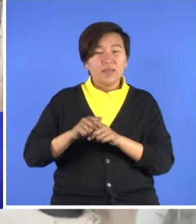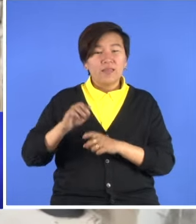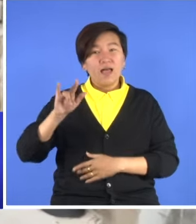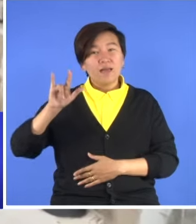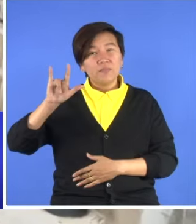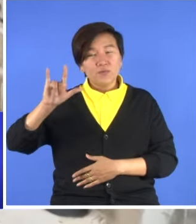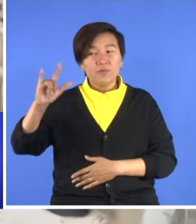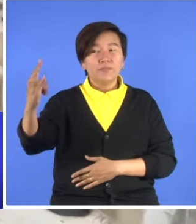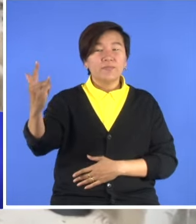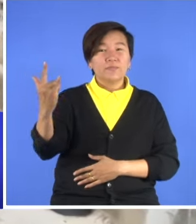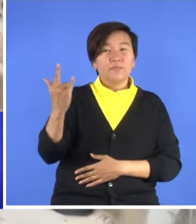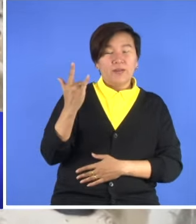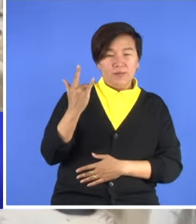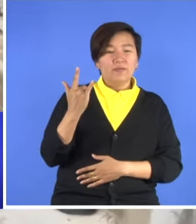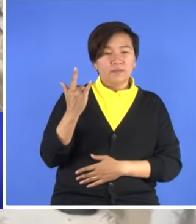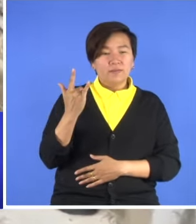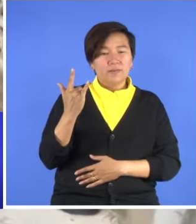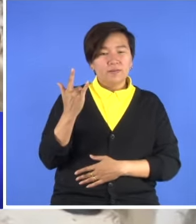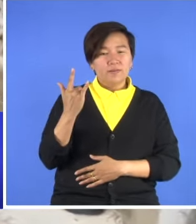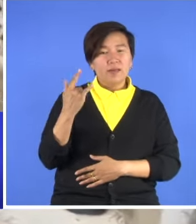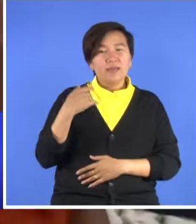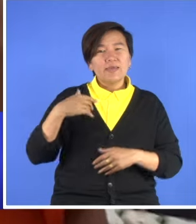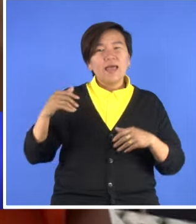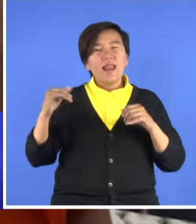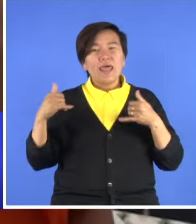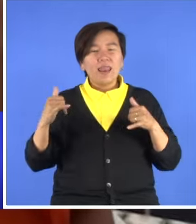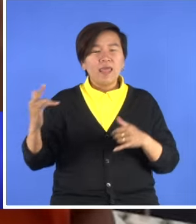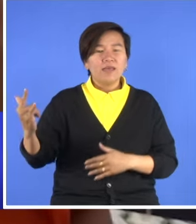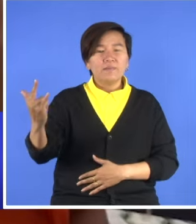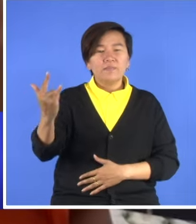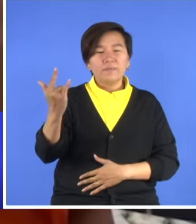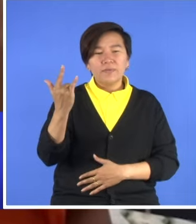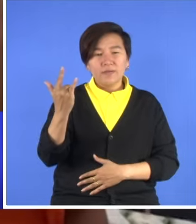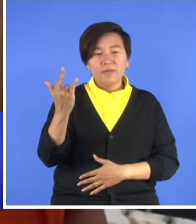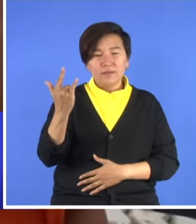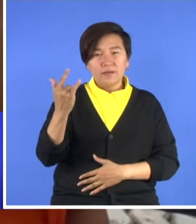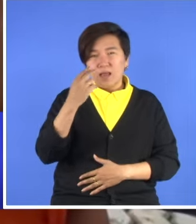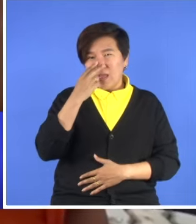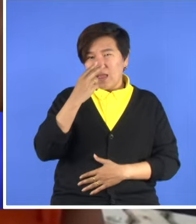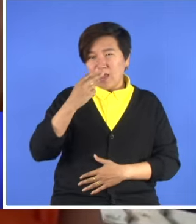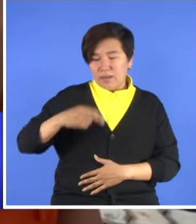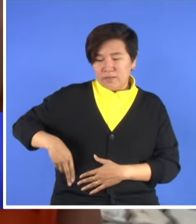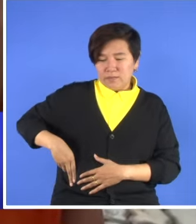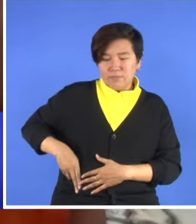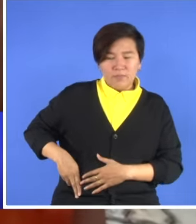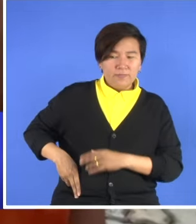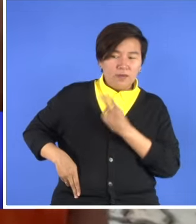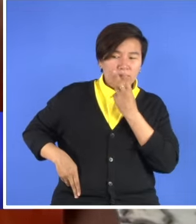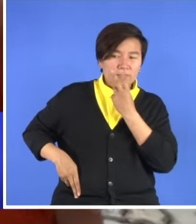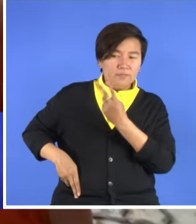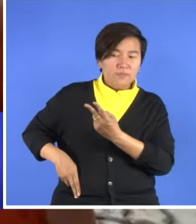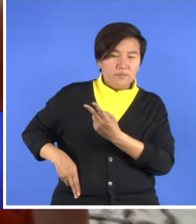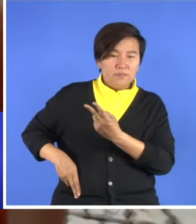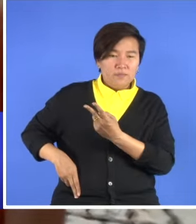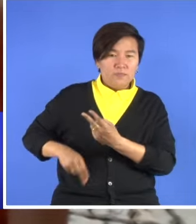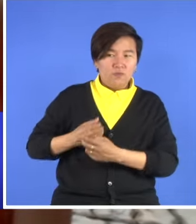ส่งให้เณรนะฮะนึกว่าเนี่ยวัยรุ่นจะหยอกล้อเณรว่าอย่างงั้นเถอะก่อนจะเหลือไปเห็นน่ะที่เอวเนี่ยไปเจอปืนนะเจอปืนเณรก็